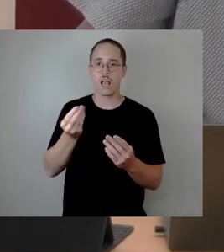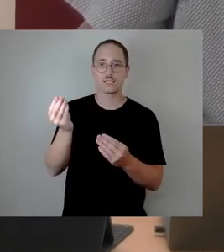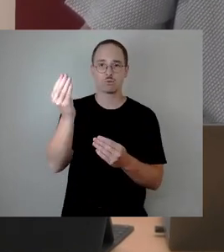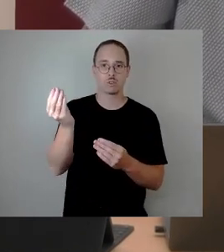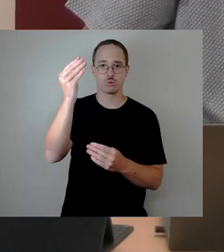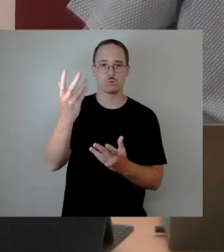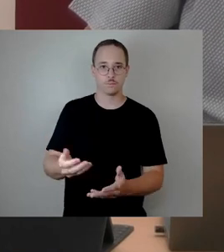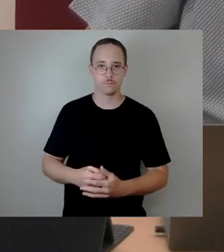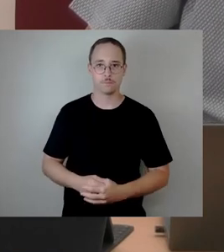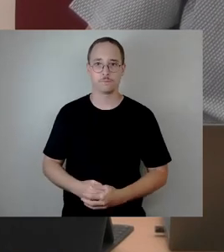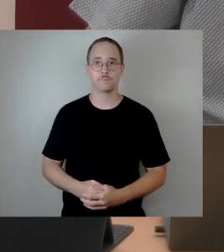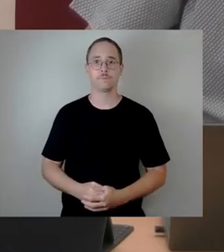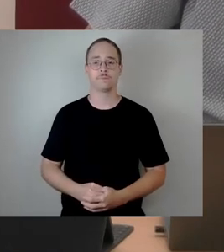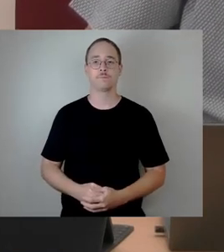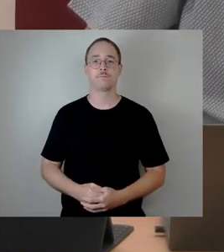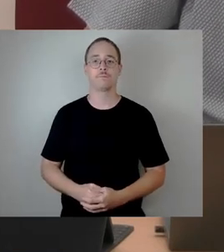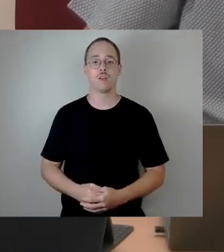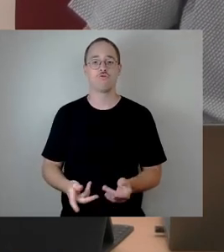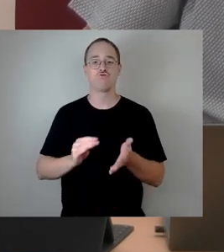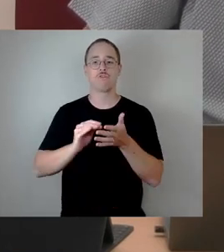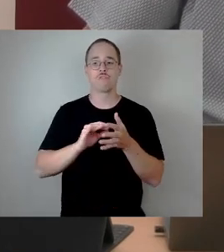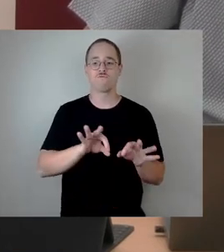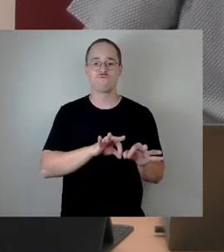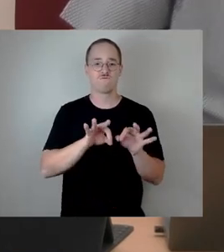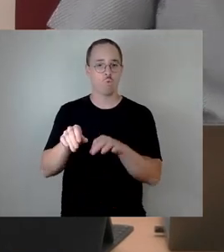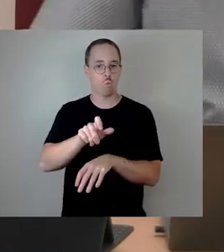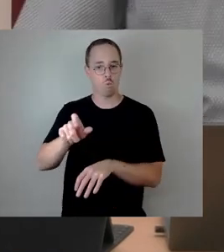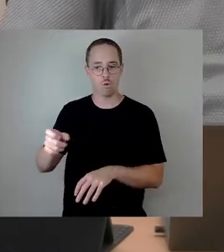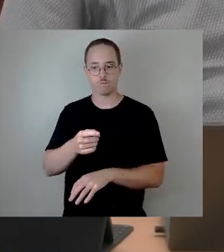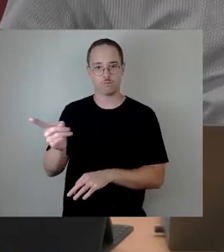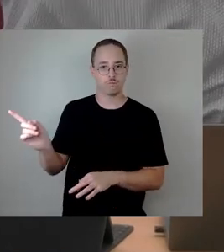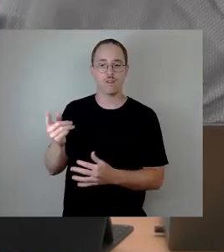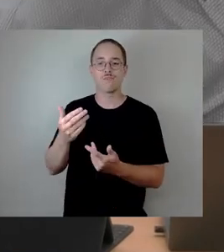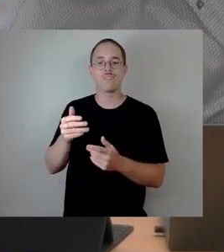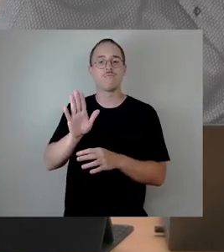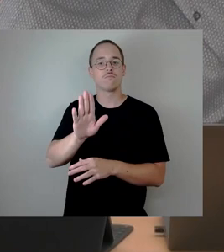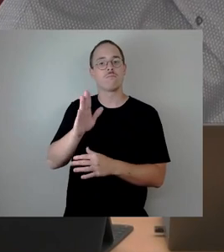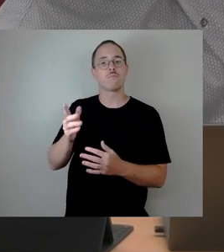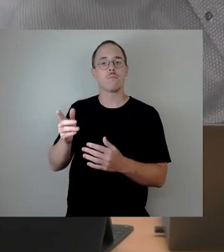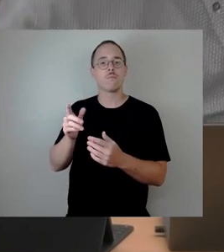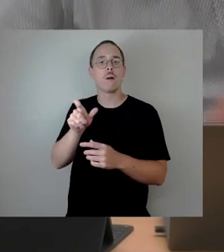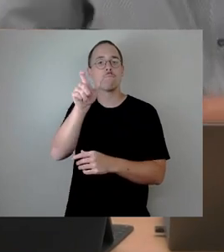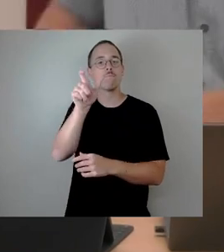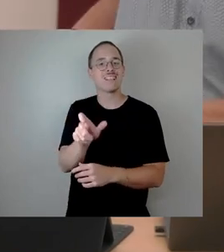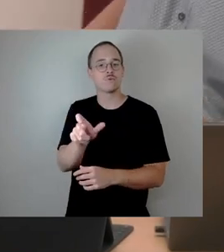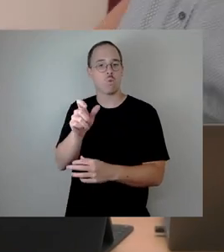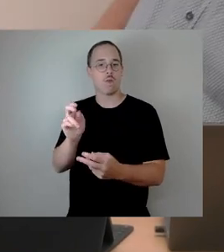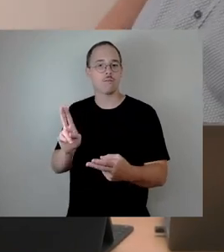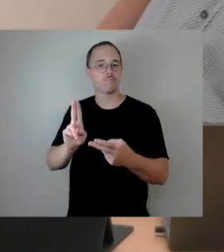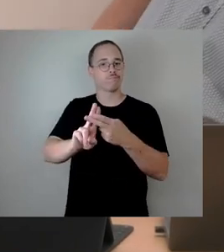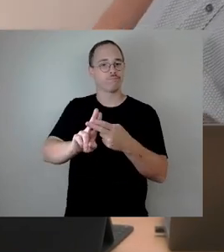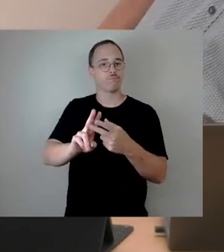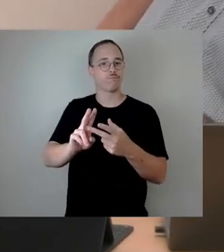Sie haben von den Schriftführerinnen bereits Ihre persönliche Abstimmkarte erhalten. Wenn nicht, ist dies hier vorne am